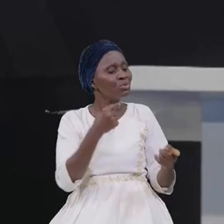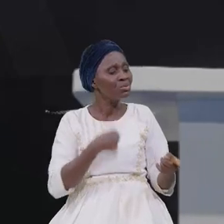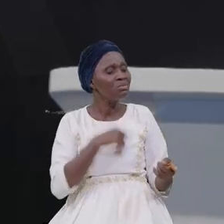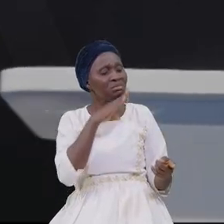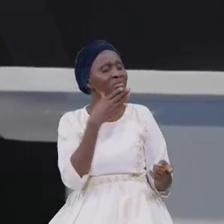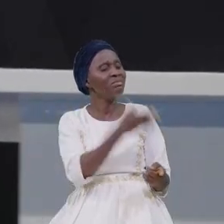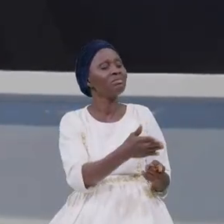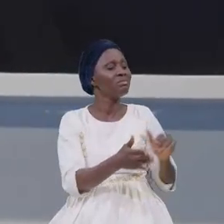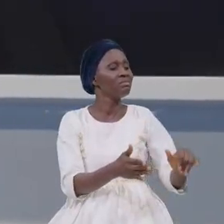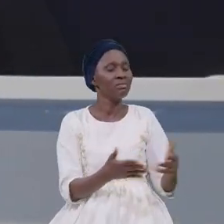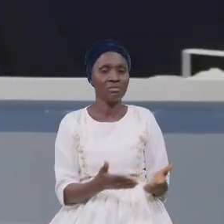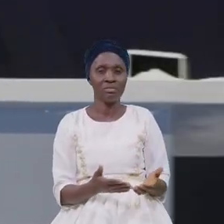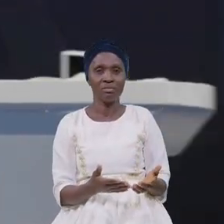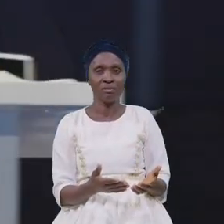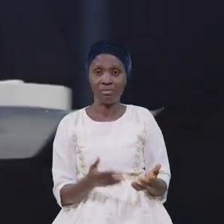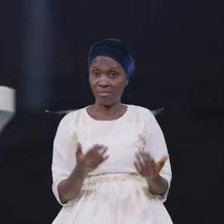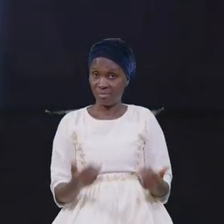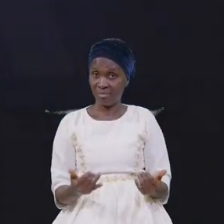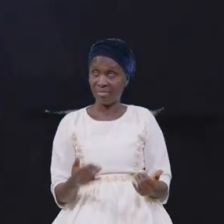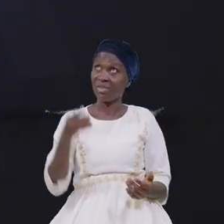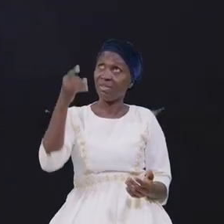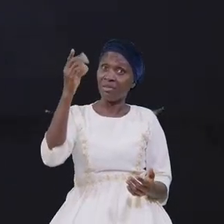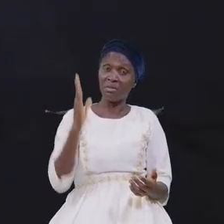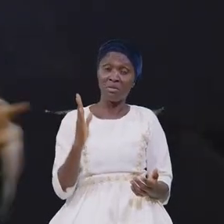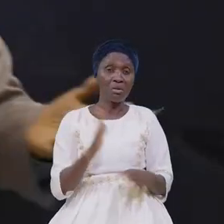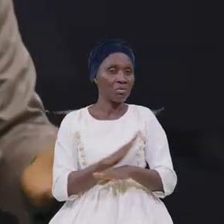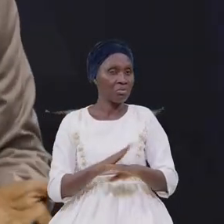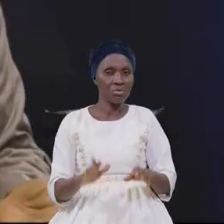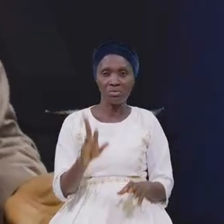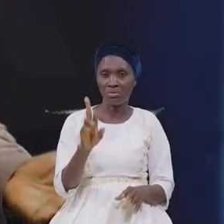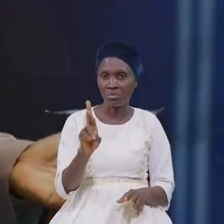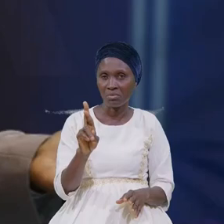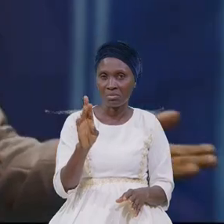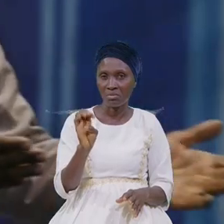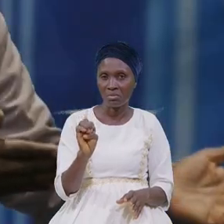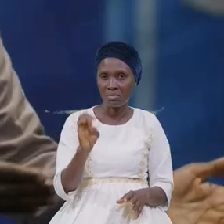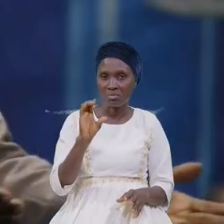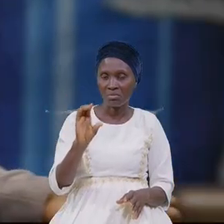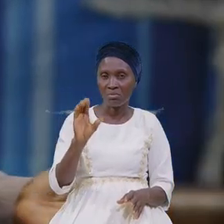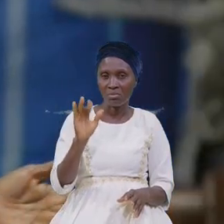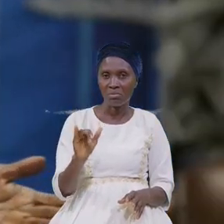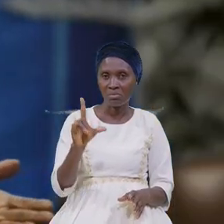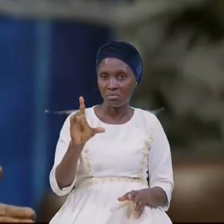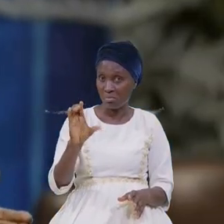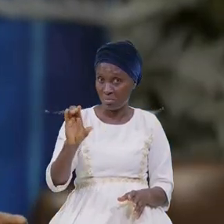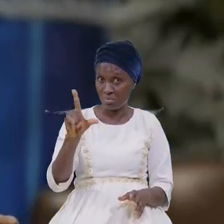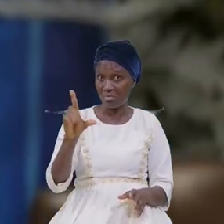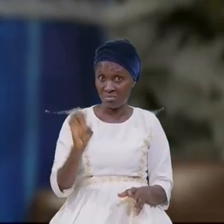Vous voyez, Dieu ne recycle pas notre mauvaise vie.